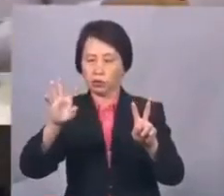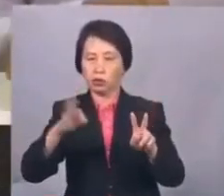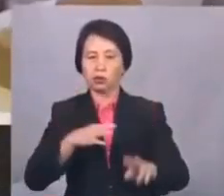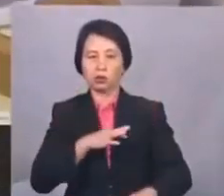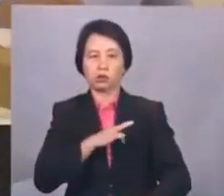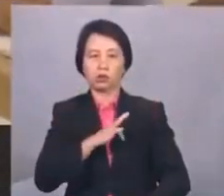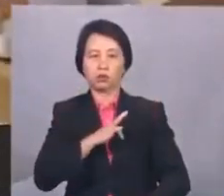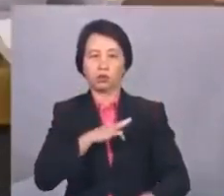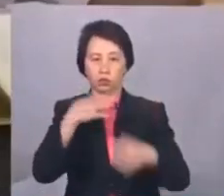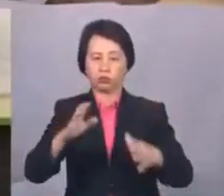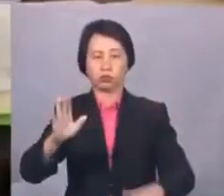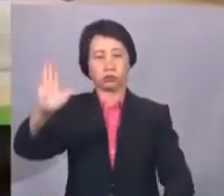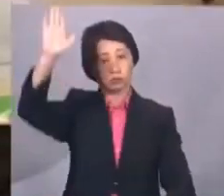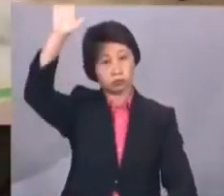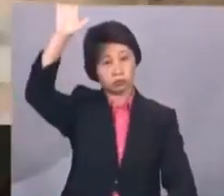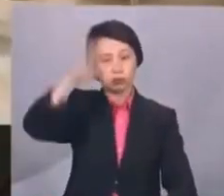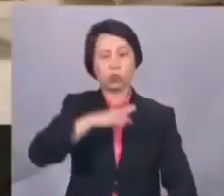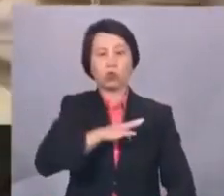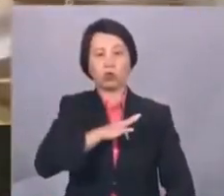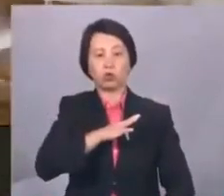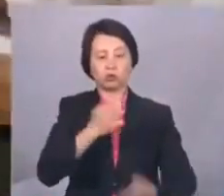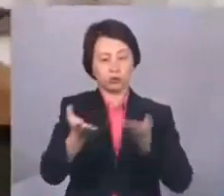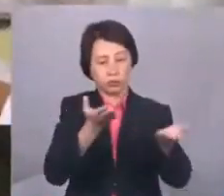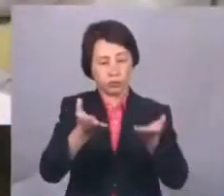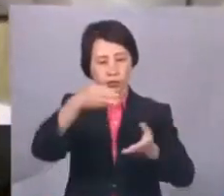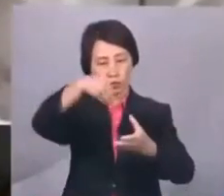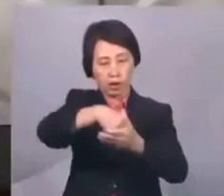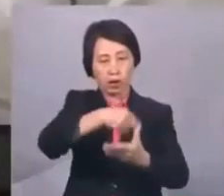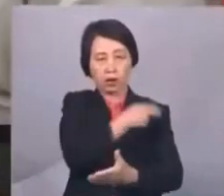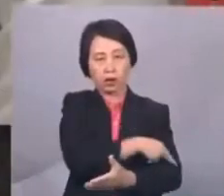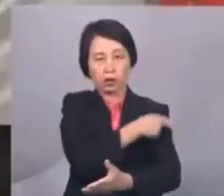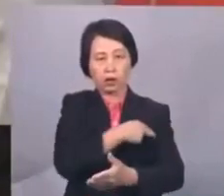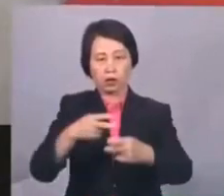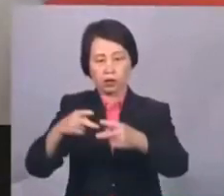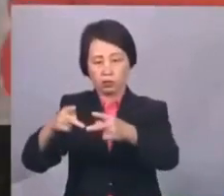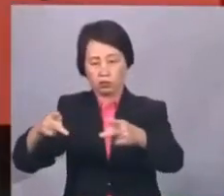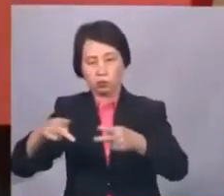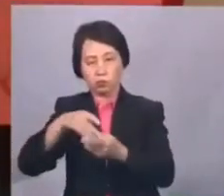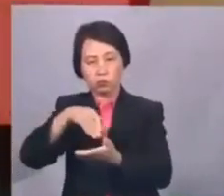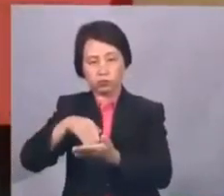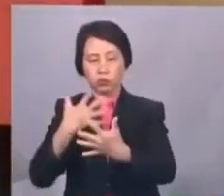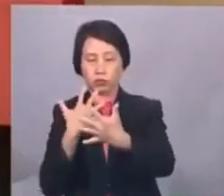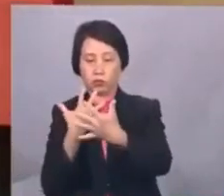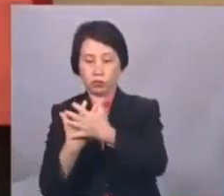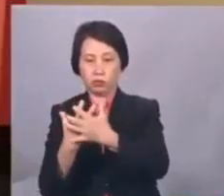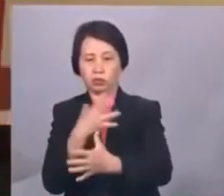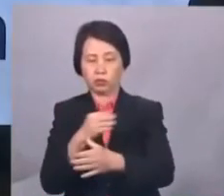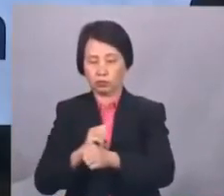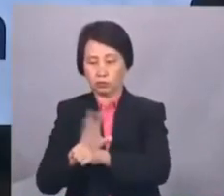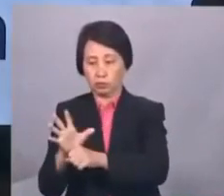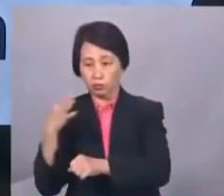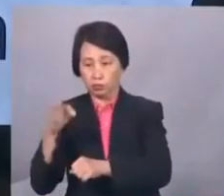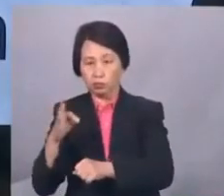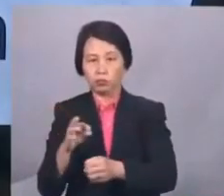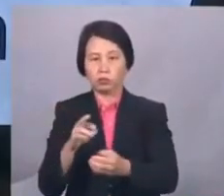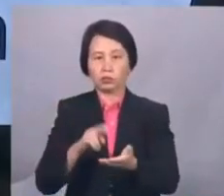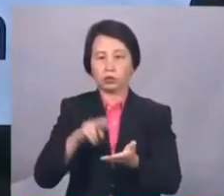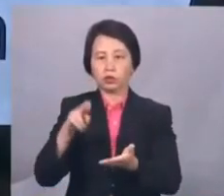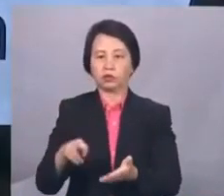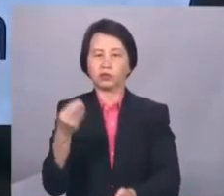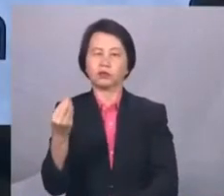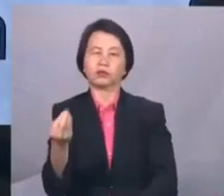sukarelawan telah menawarkan diri bagi-bagi mati Hospital pusat korentin dan rawatan Hobbit 19 berisiko rendah